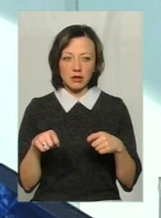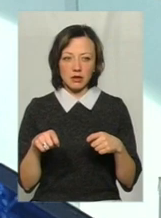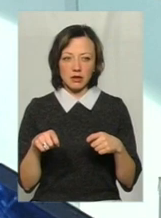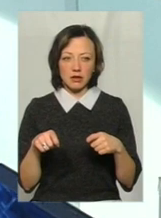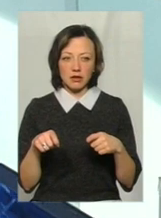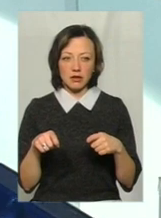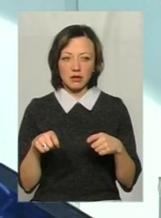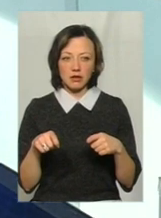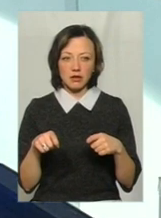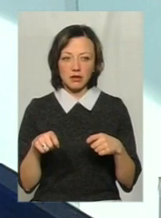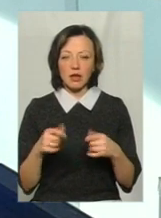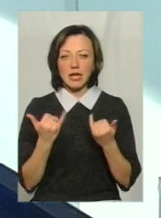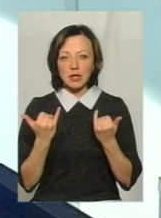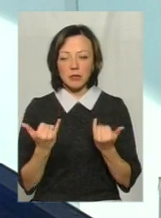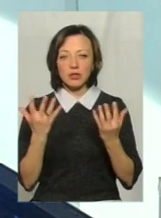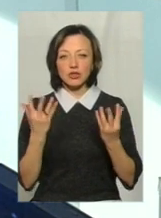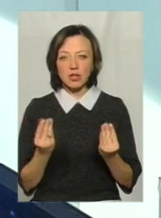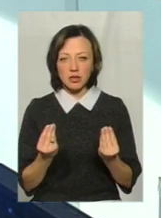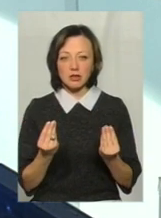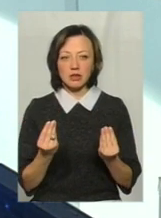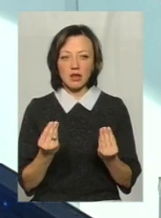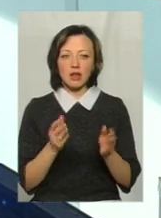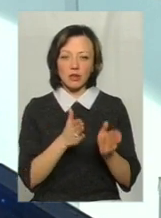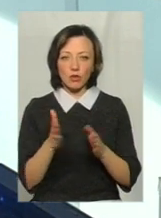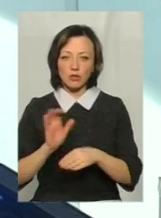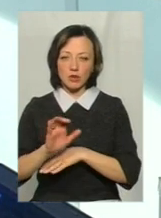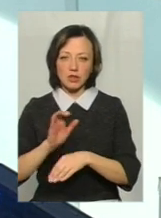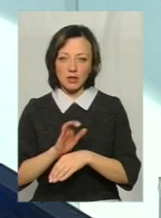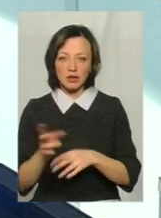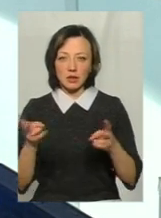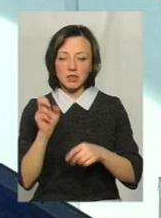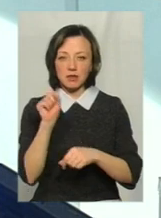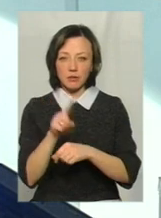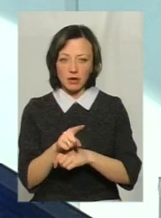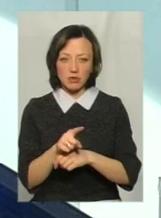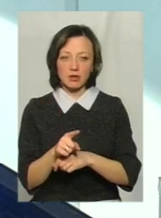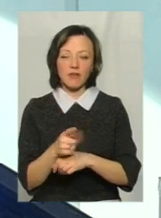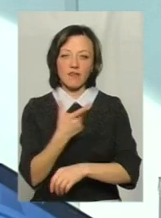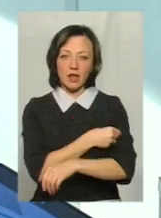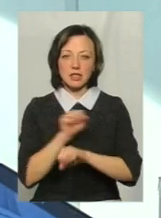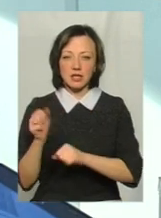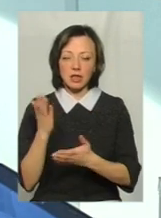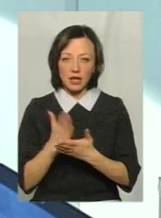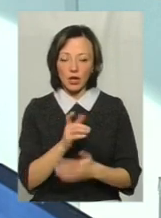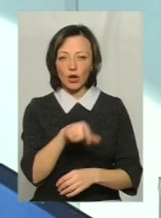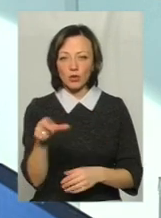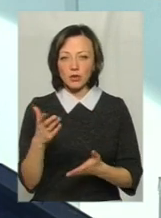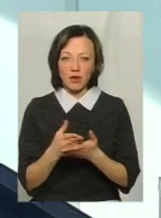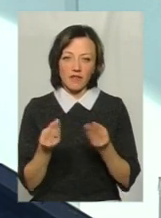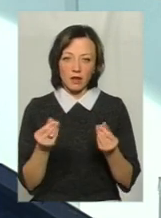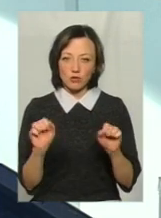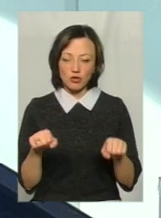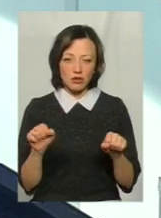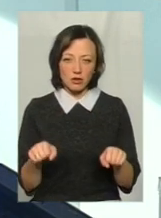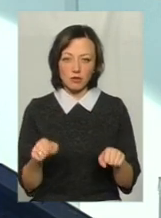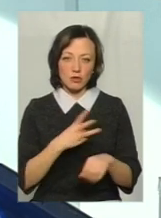дефіцит? Ні, на теперішній час вже налагоджена поставка, точно так же треба заказувати вакцину, вакцина є. Люди, які мають фінансові можливості,